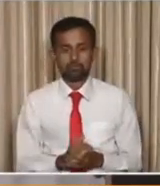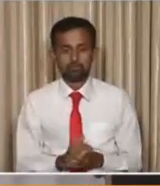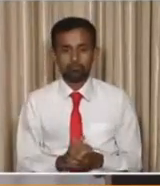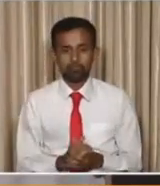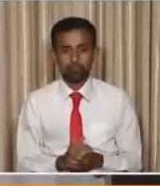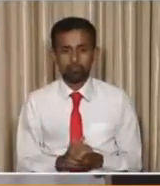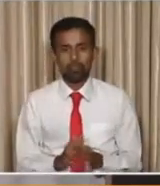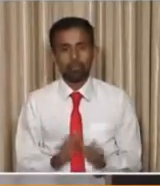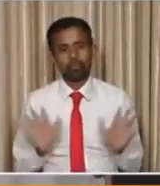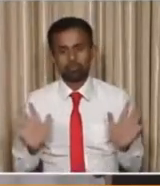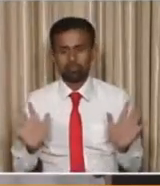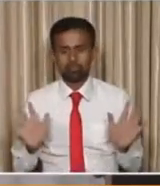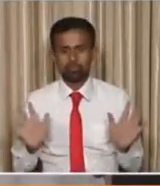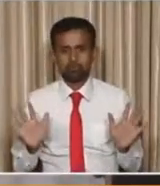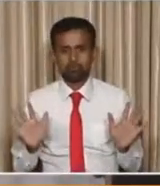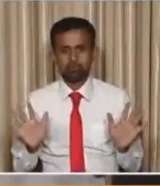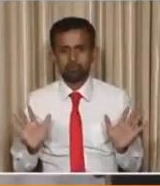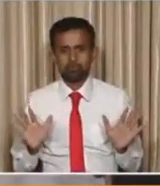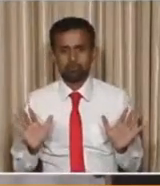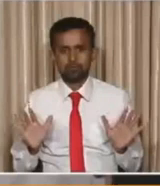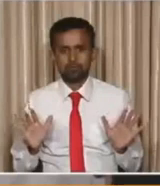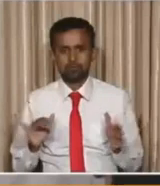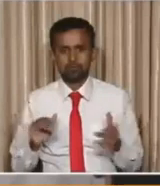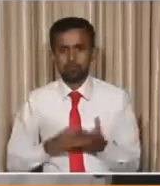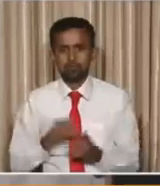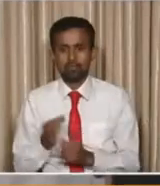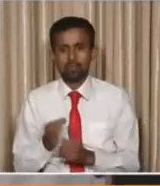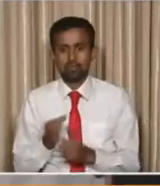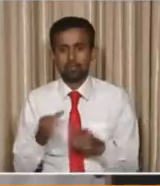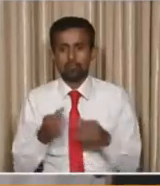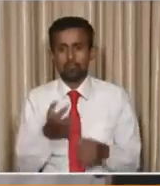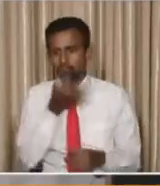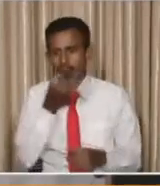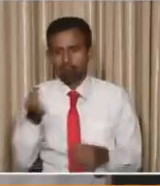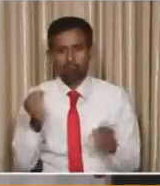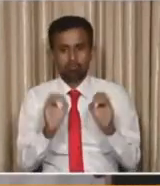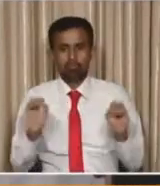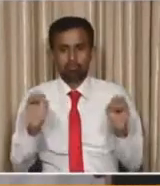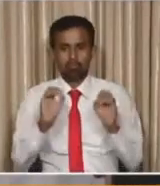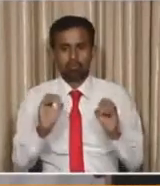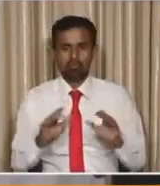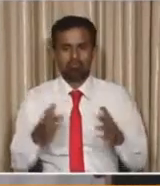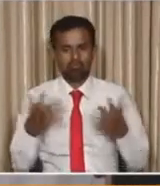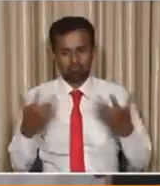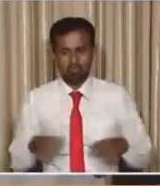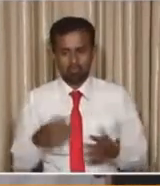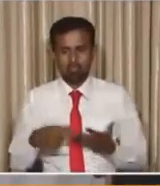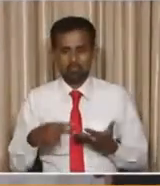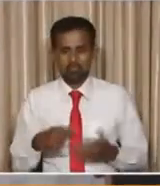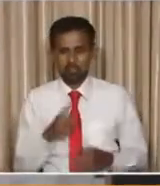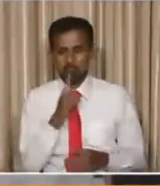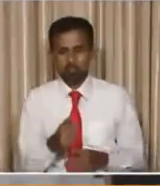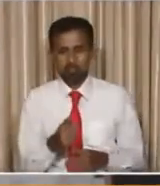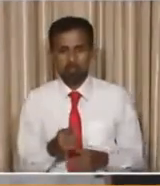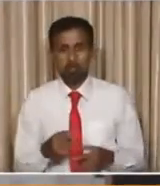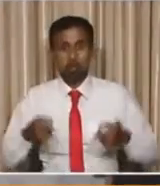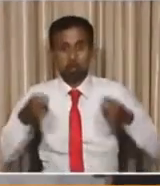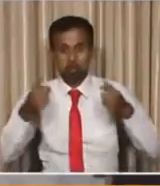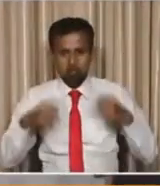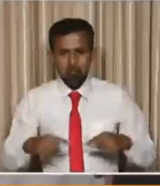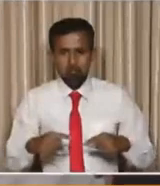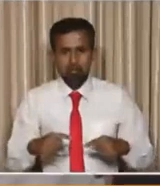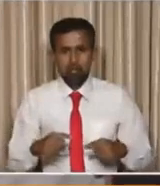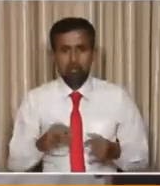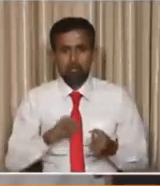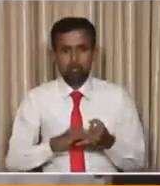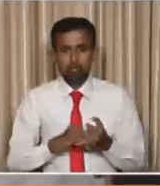මොනාද එච්චරයි උනේ කමන්නේ මේ මේ මේ පක්ෂ මම සජ්ජවට චෝදනා මුකුත් කරන්නේ උනේ එකක් කියන්නේ ඒගොල්ලෝ සම්ම ඊට පස්සේ ඉතින් මොකද්ද